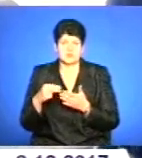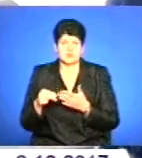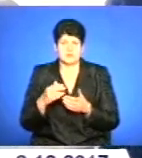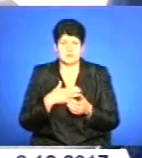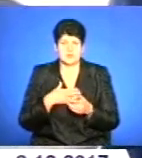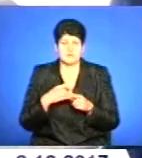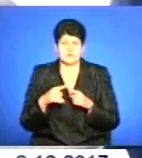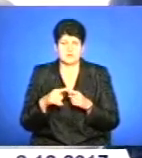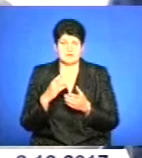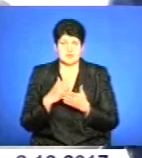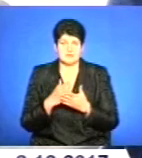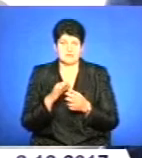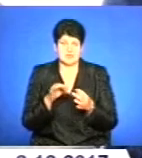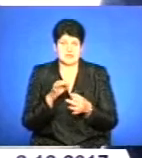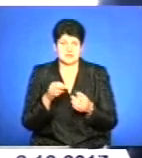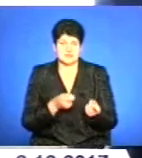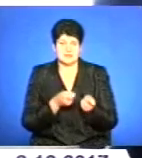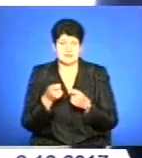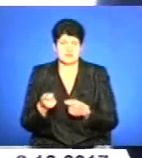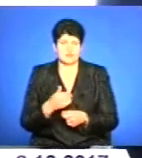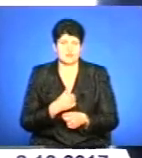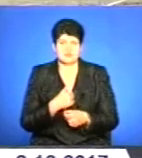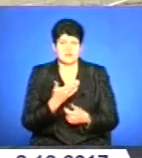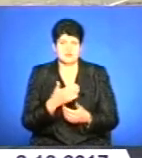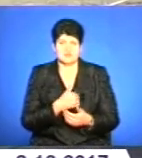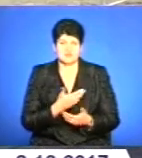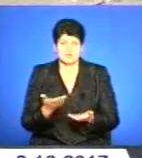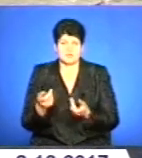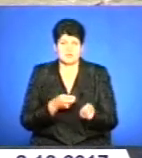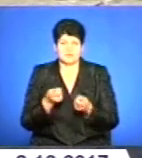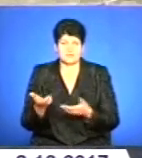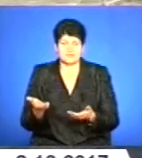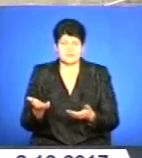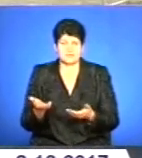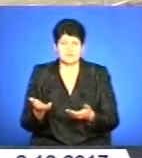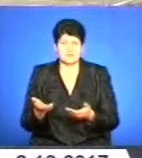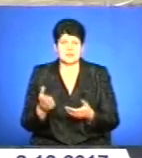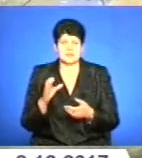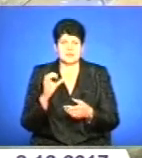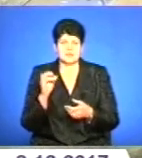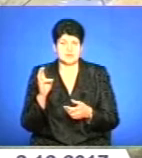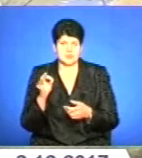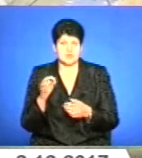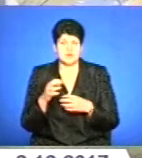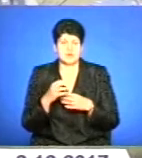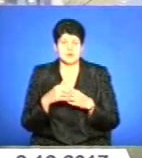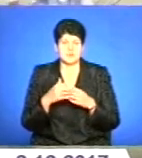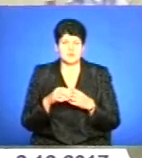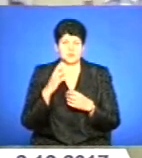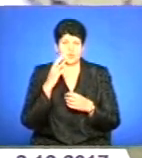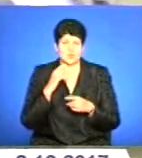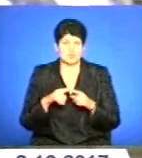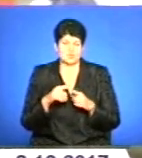мають. Ми кажемо, ми маємо вдома лишні, можна вам принести. Як хочете, ваше бажання. Ми нормально не їдять сіну, капусту, морку. У Державній